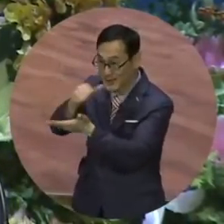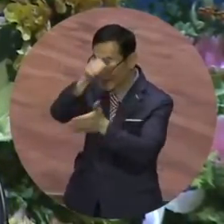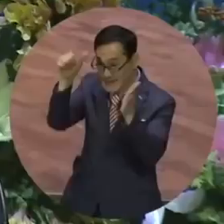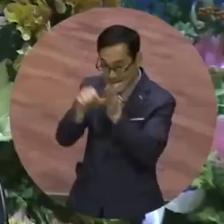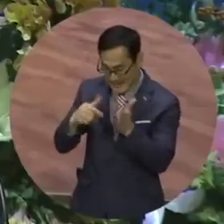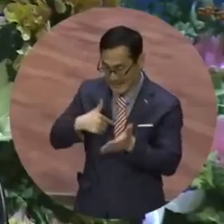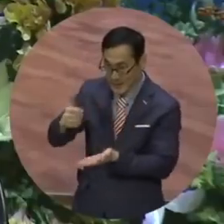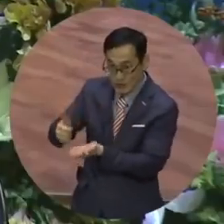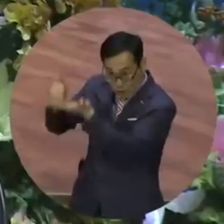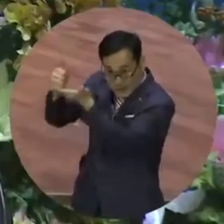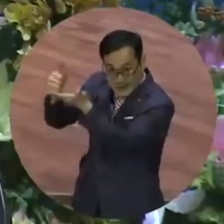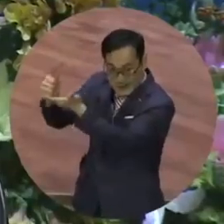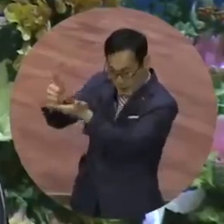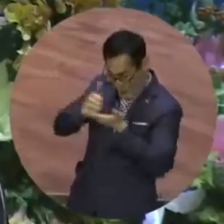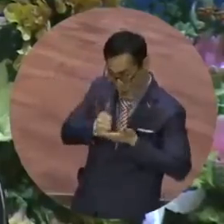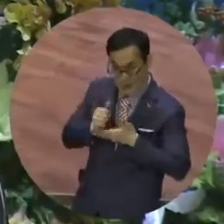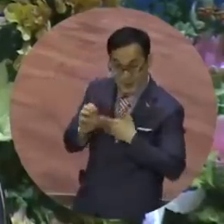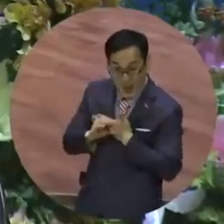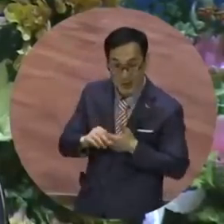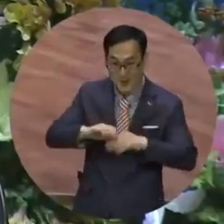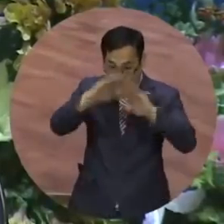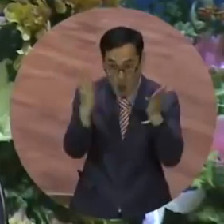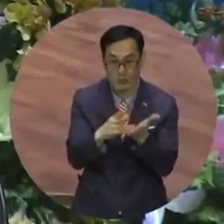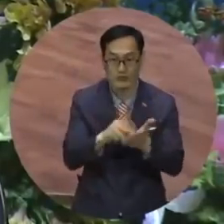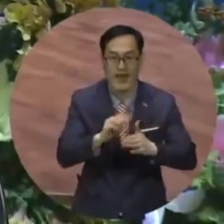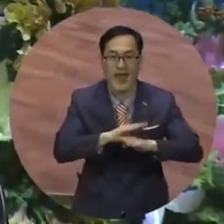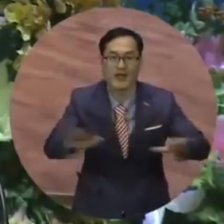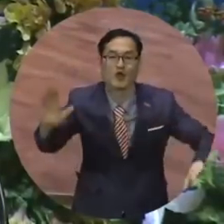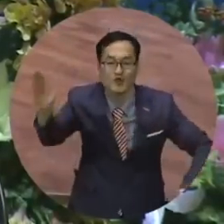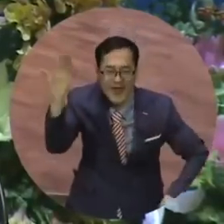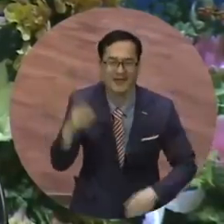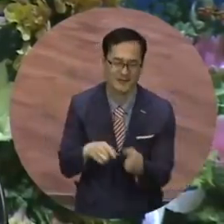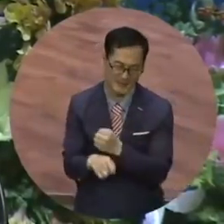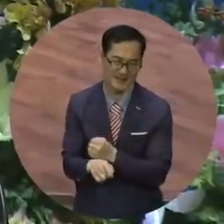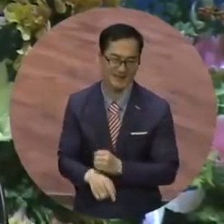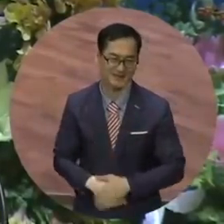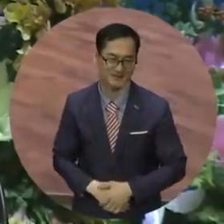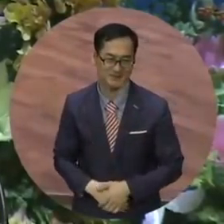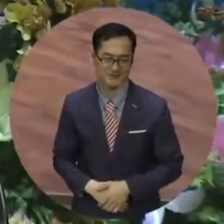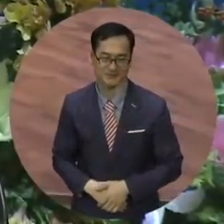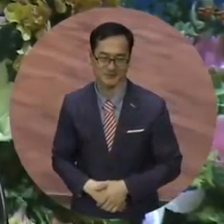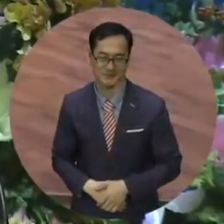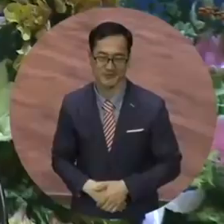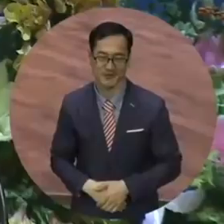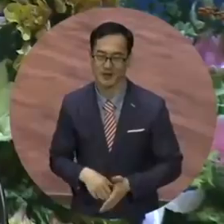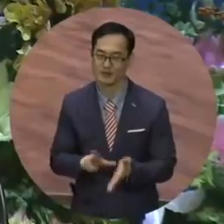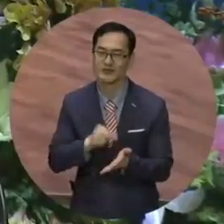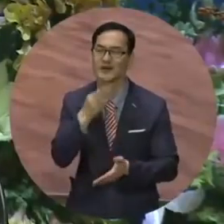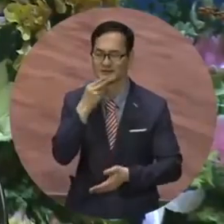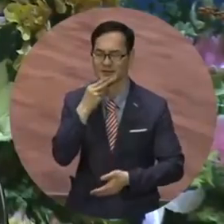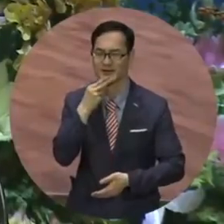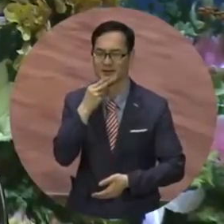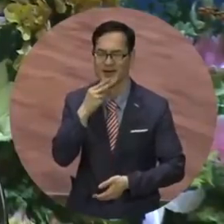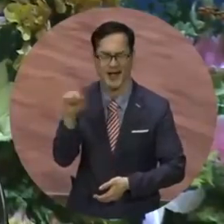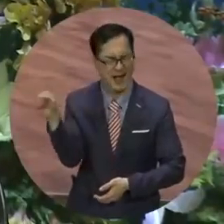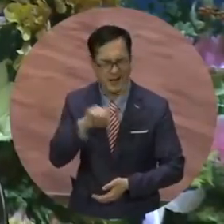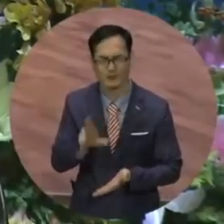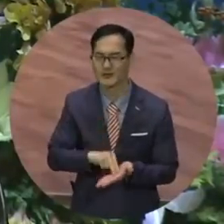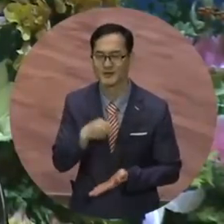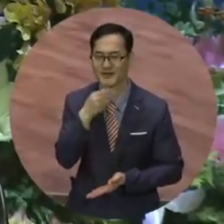주인으로 모신 사람은 모든 문제 해결되고 사는 것이다. 문제 없다. No problem. 문제